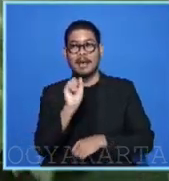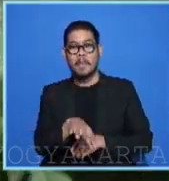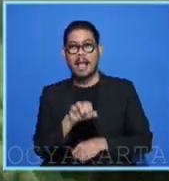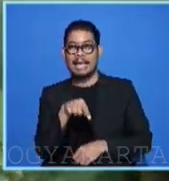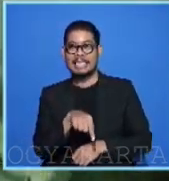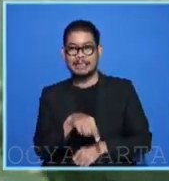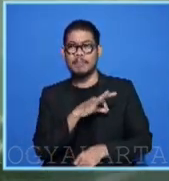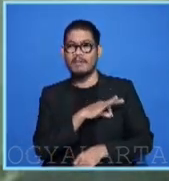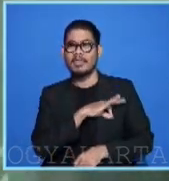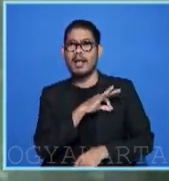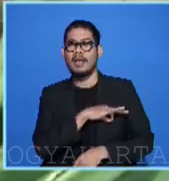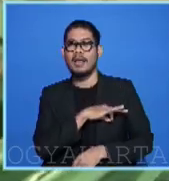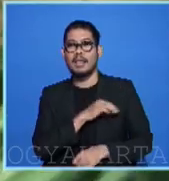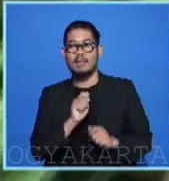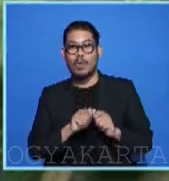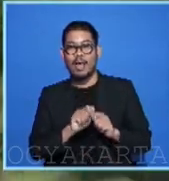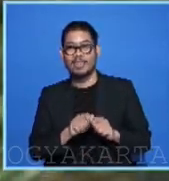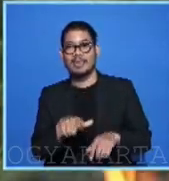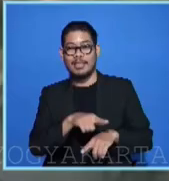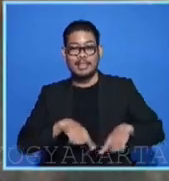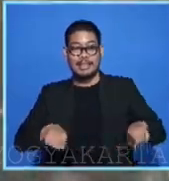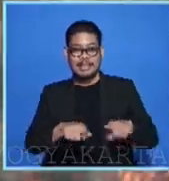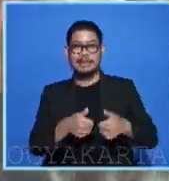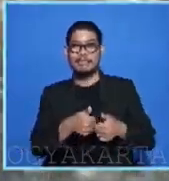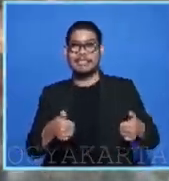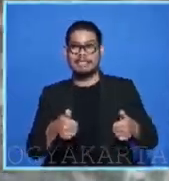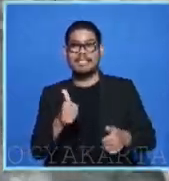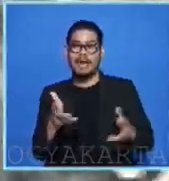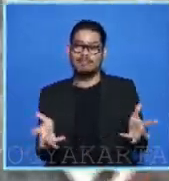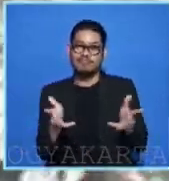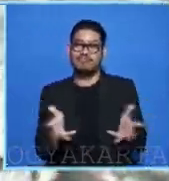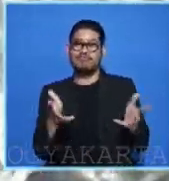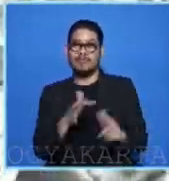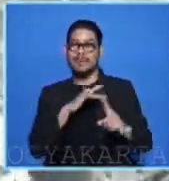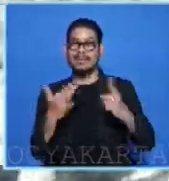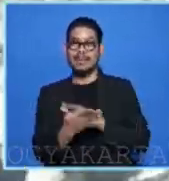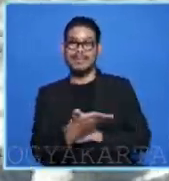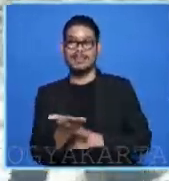sehingga selain menciptakan lingkungan bersih juga mampu memberdayakan warga dalam meningkatkan pendapatan ekonomi